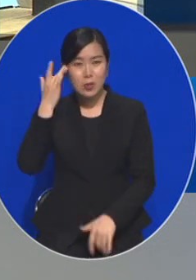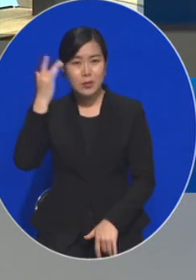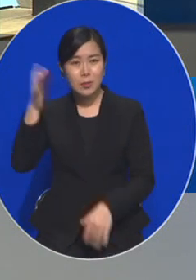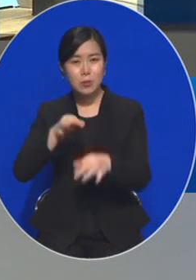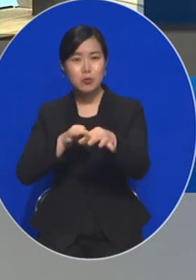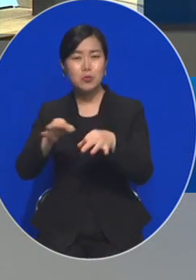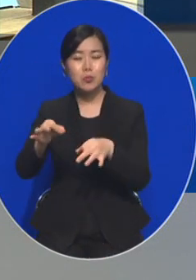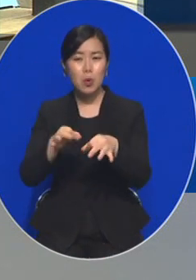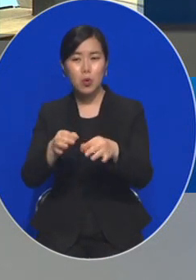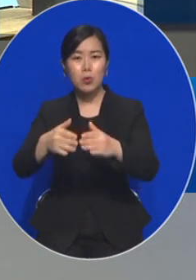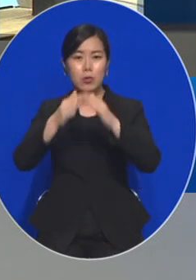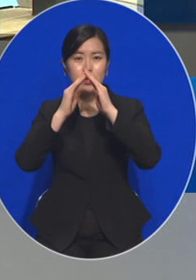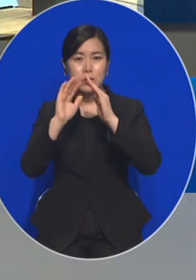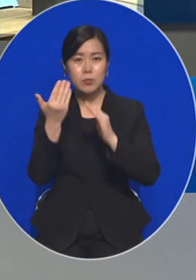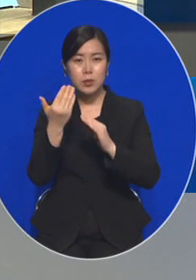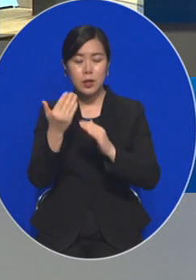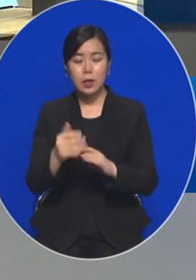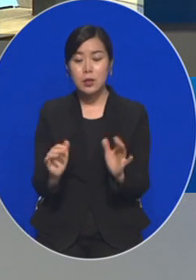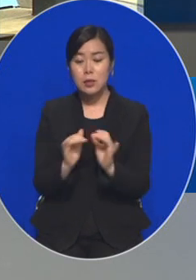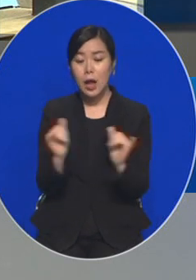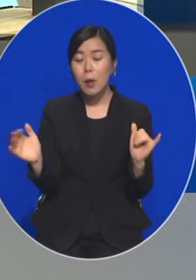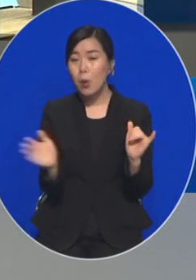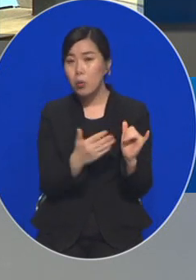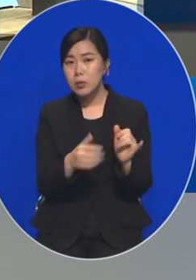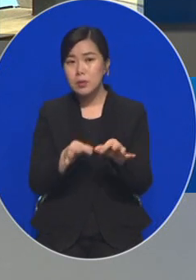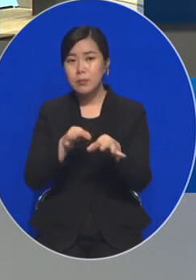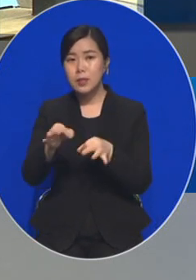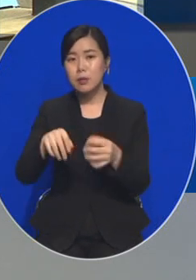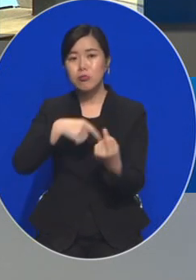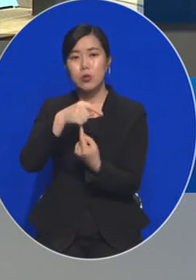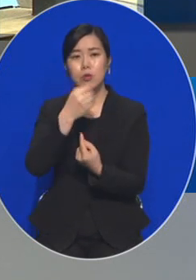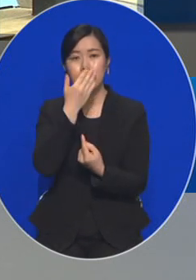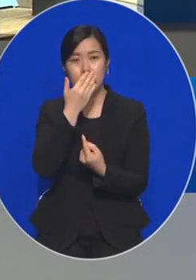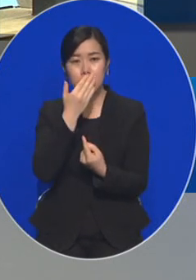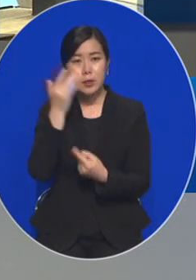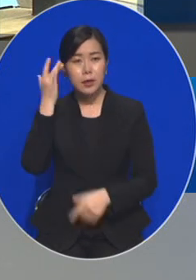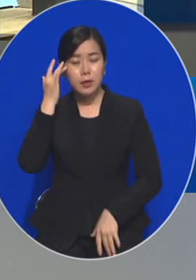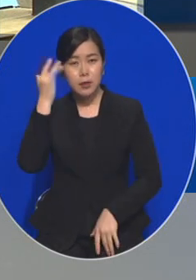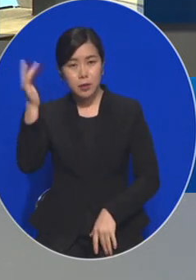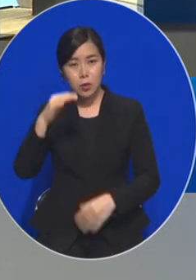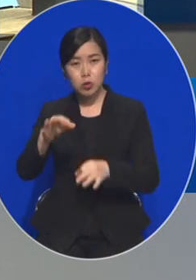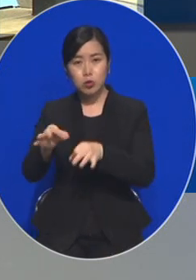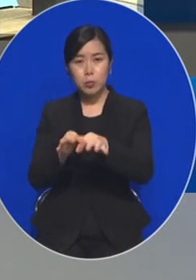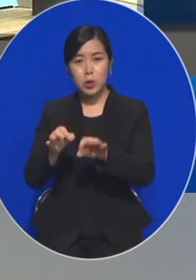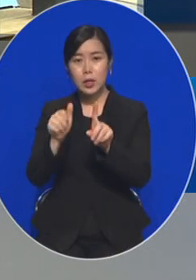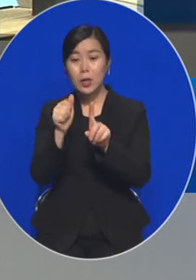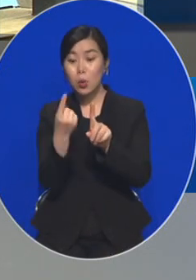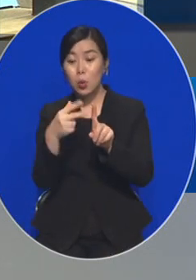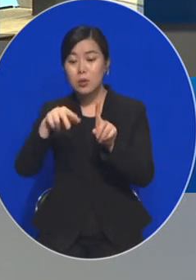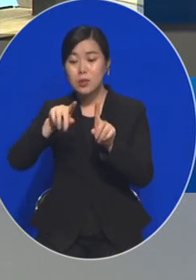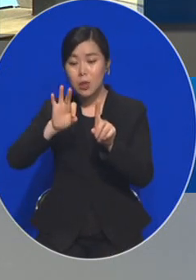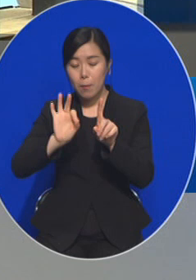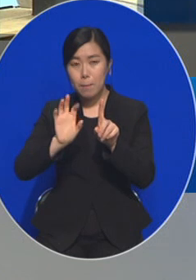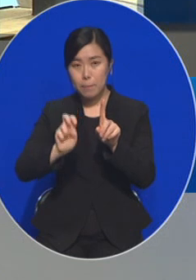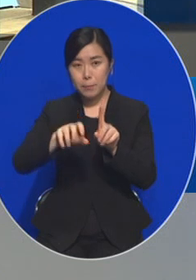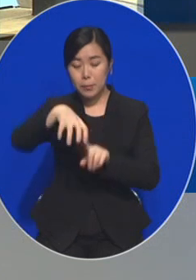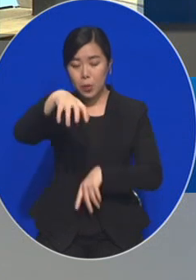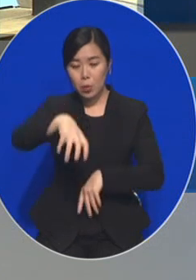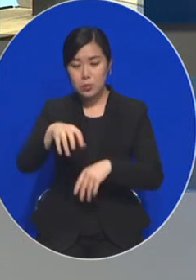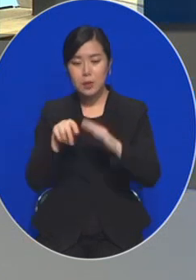태어났습니다. 무인 매장으로도 운영이 가능하다고 하는데요. 스마트 슈퍼 1호점에 박지선 기자가 다녀왔습니다.